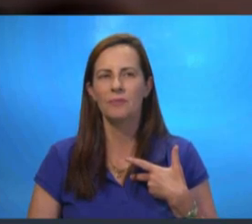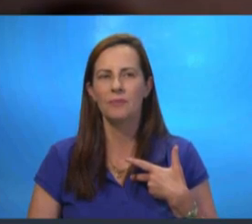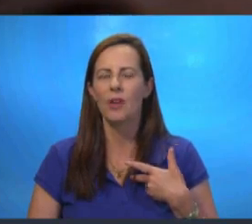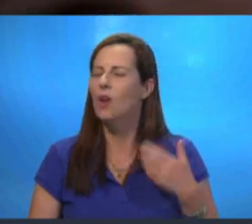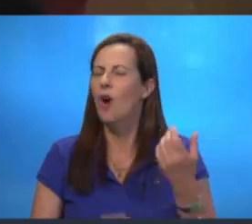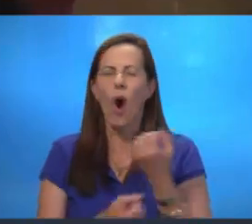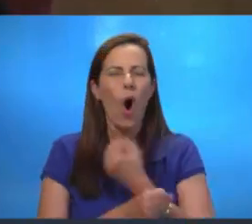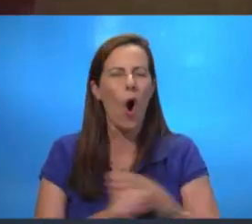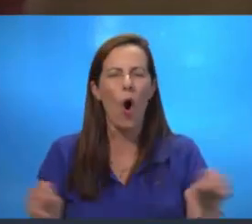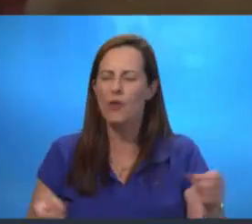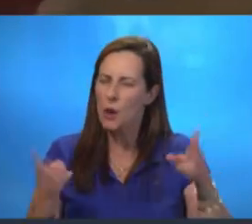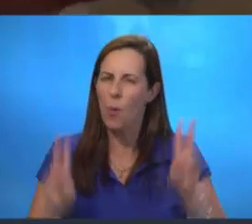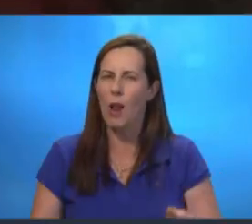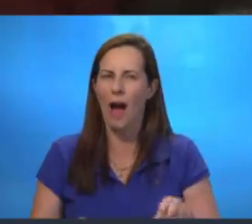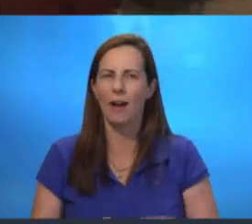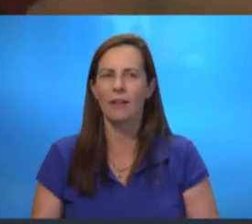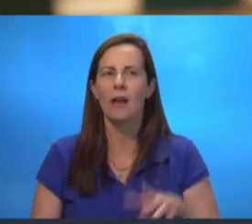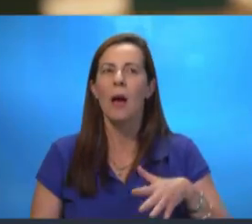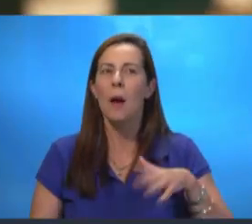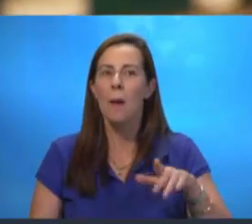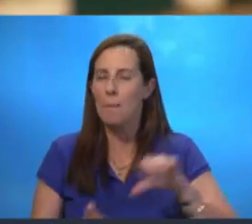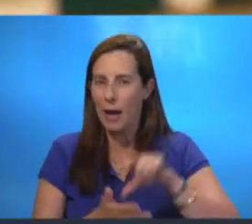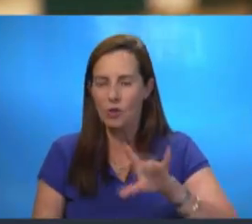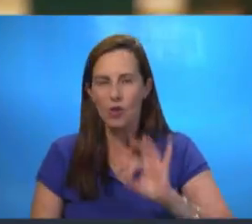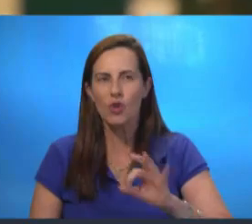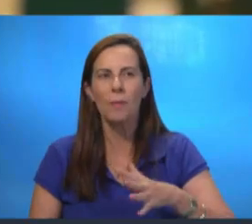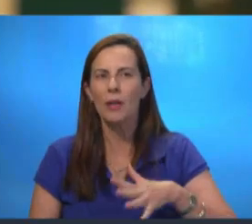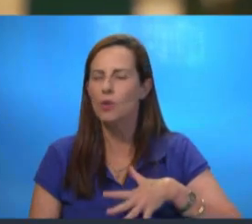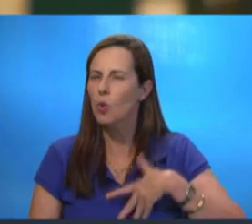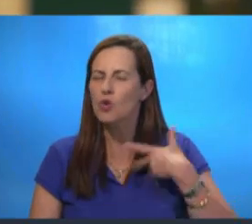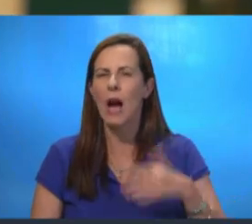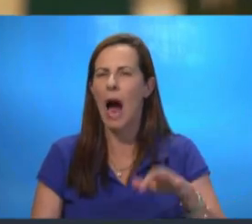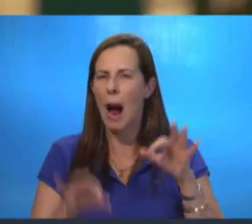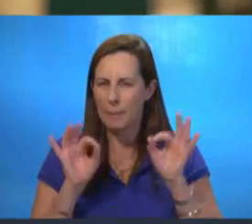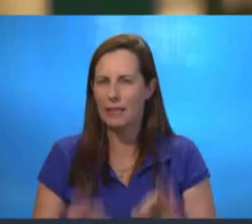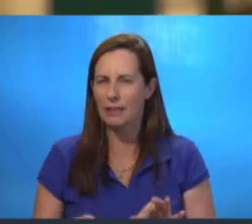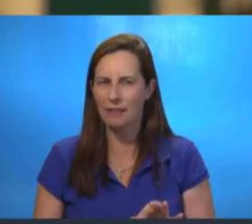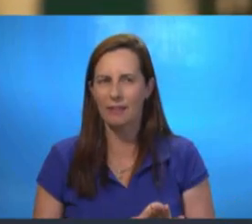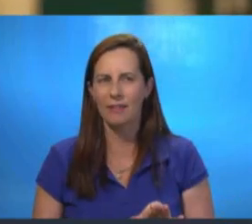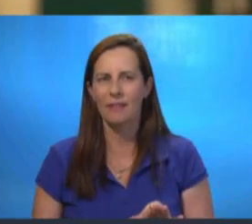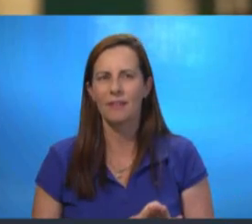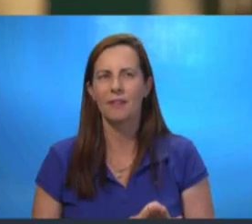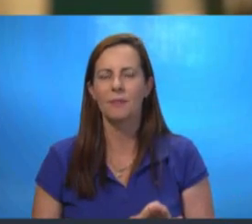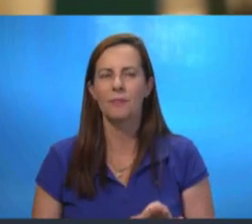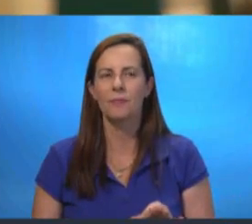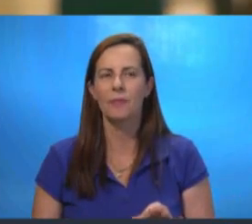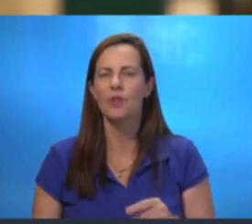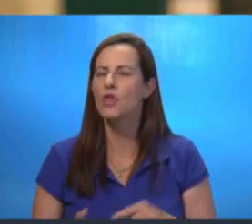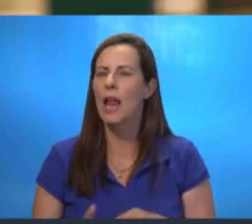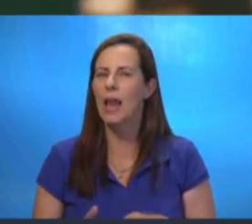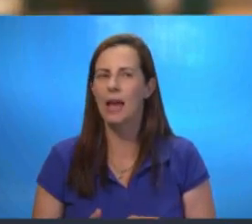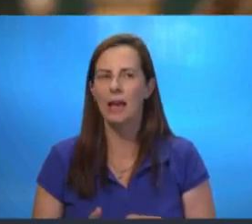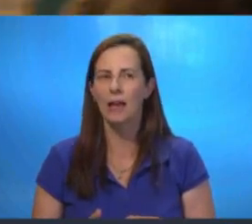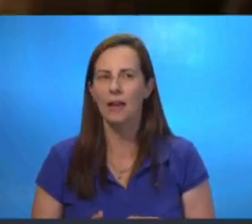absolutely freedom. It's a city that really has the feeling of a